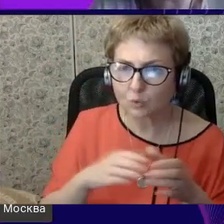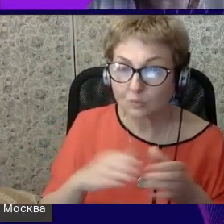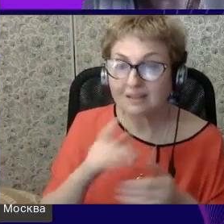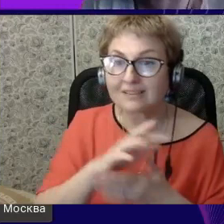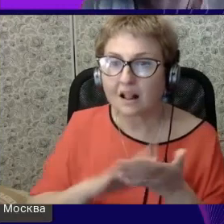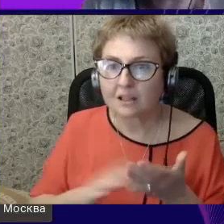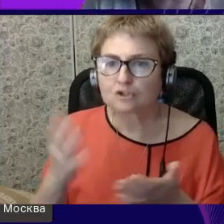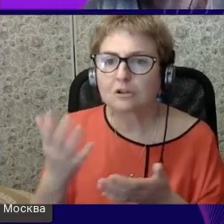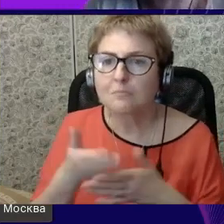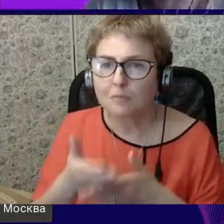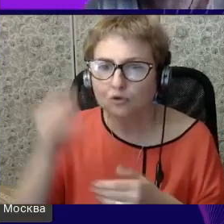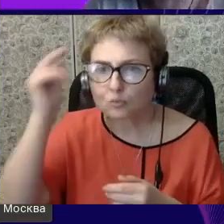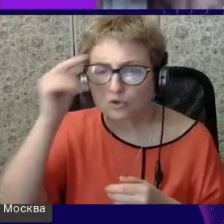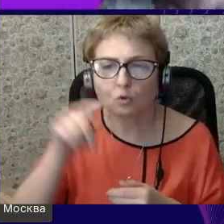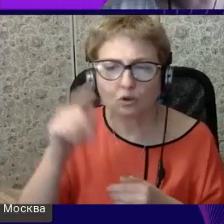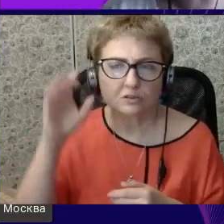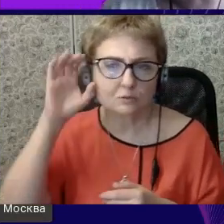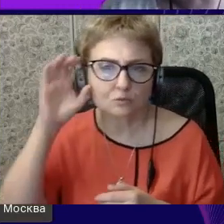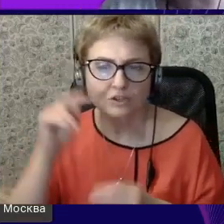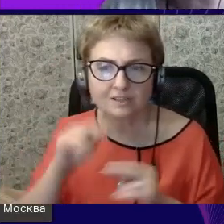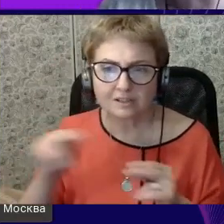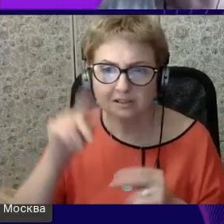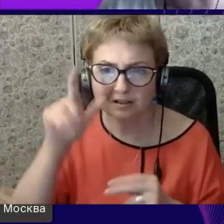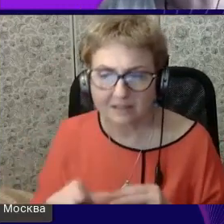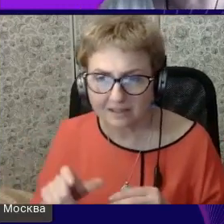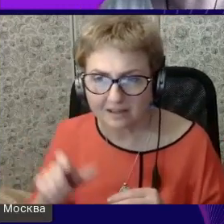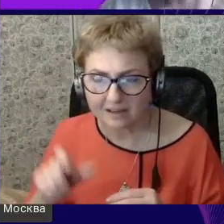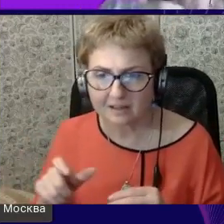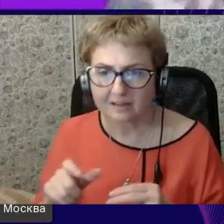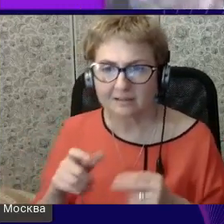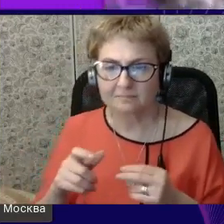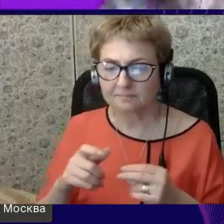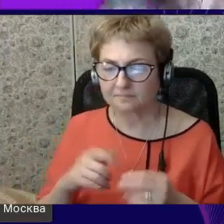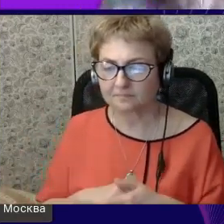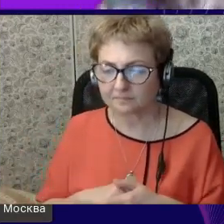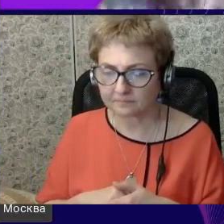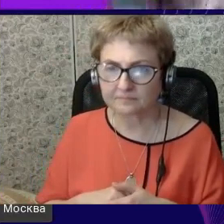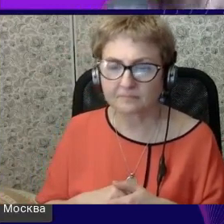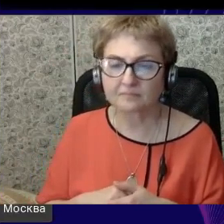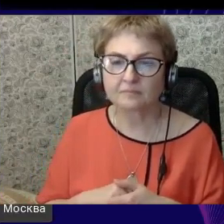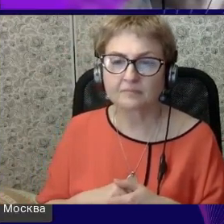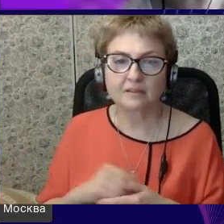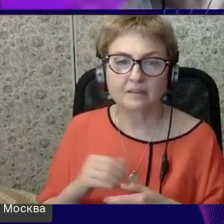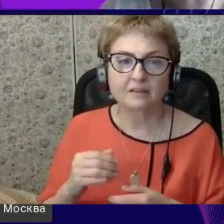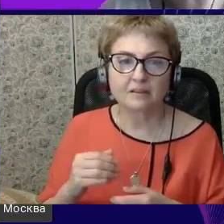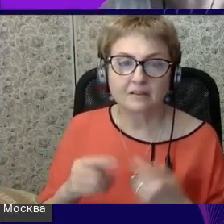команды и становиться частью группы. Это поможет ему, допустим, в дальнейшей учебе. Он слышит тренера, да, он